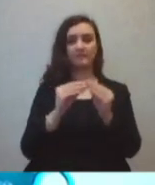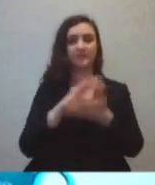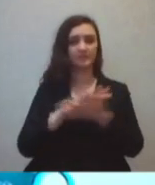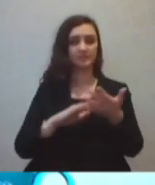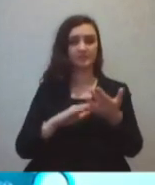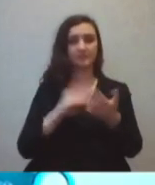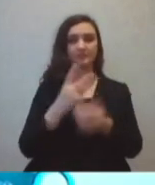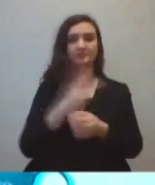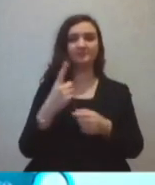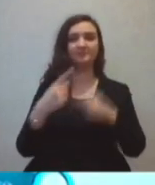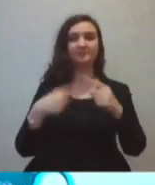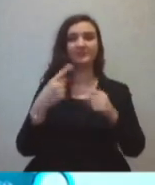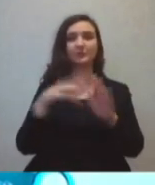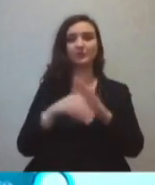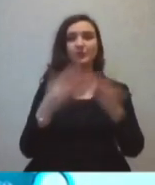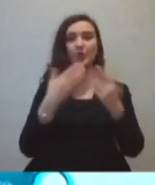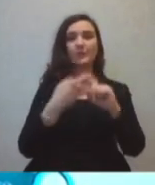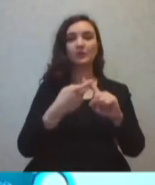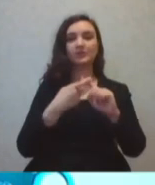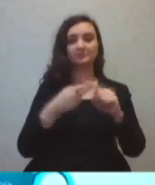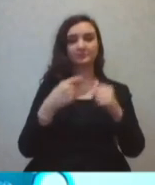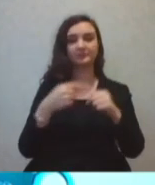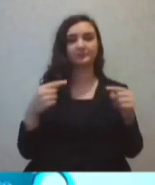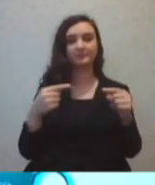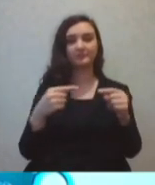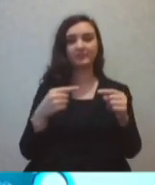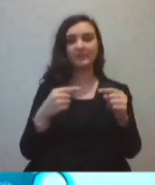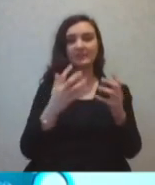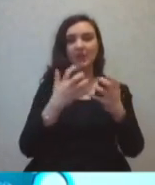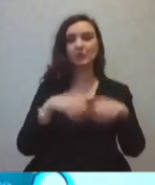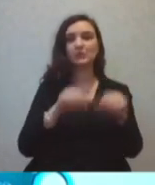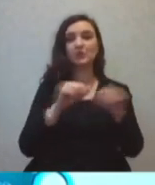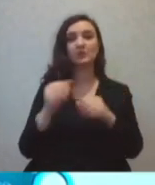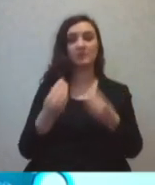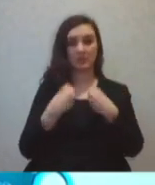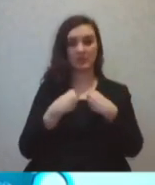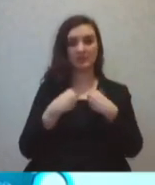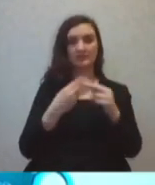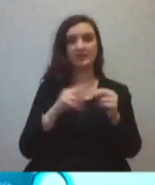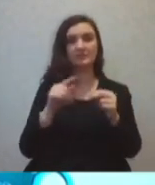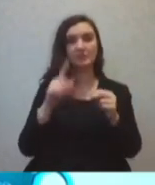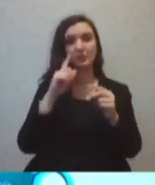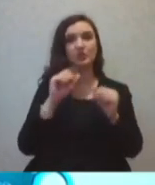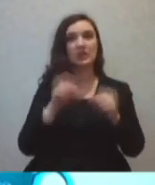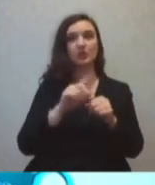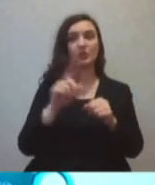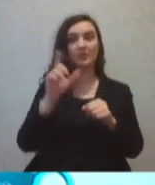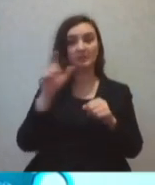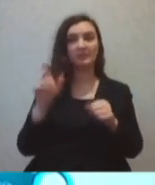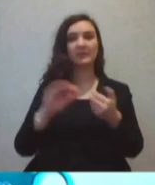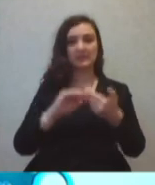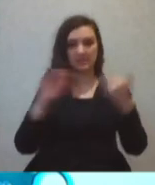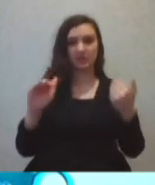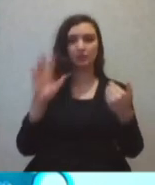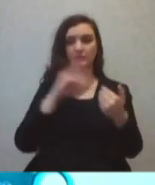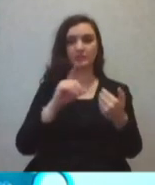რომ 21 საუკუნეში კომუნიკაციის სხვადასხვა სახის ტექნიკური საშუალება გვაძლევს იმის შანსს, რომ ადამიანებმა დისტანციურად